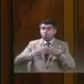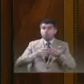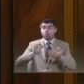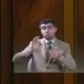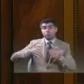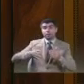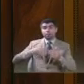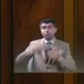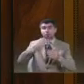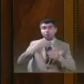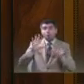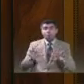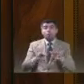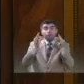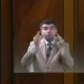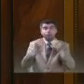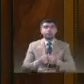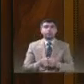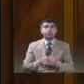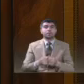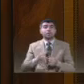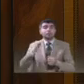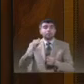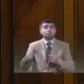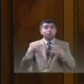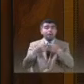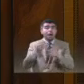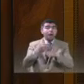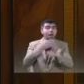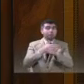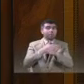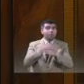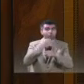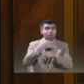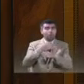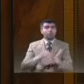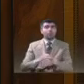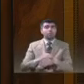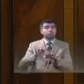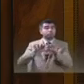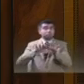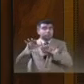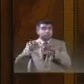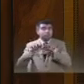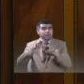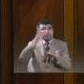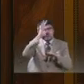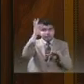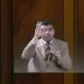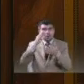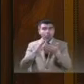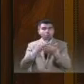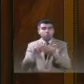دلالتها ولها معناها، لكن وكما أشرنا إلى ذلك وجب أن نصوغ توجهات سياسية اقتصادية